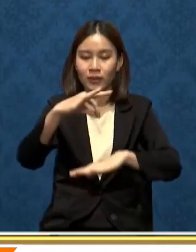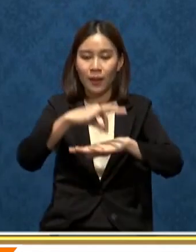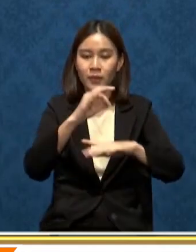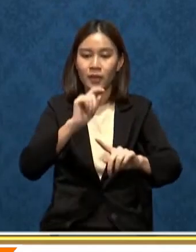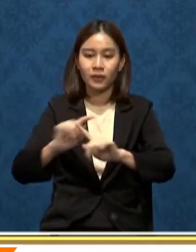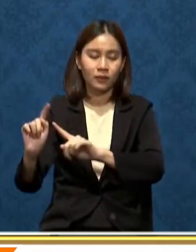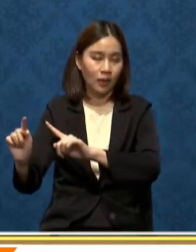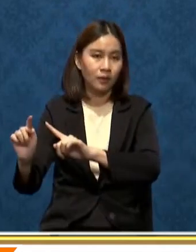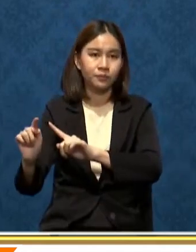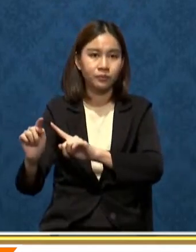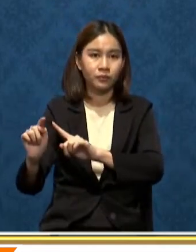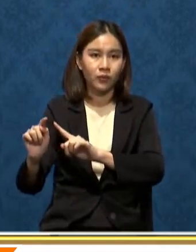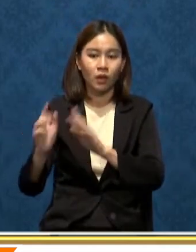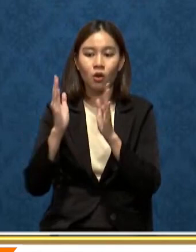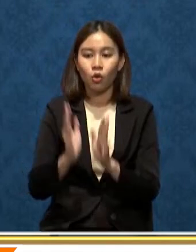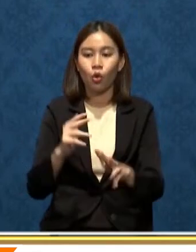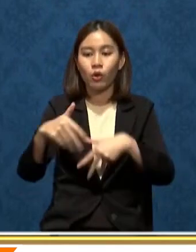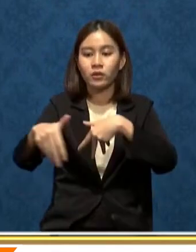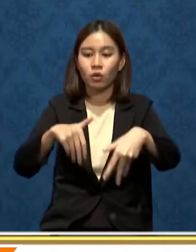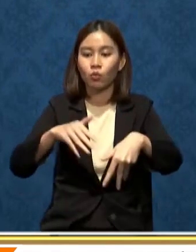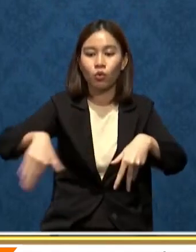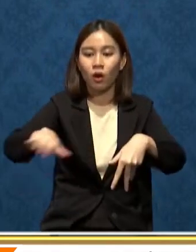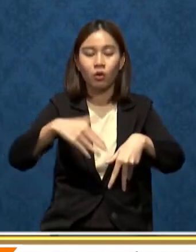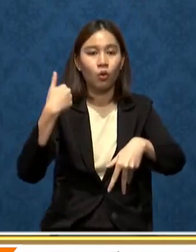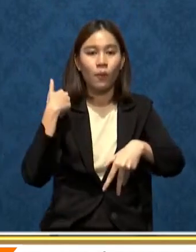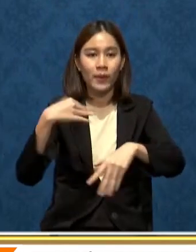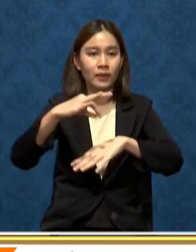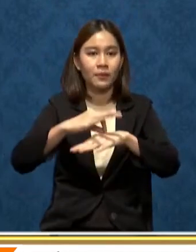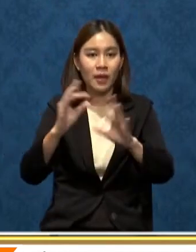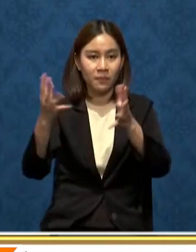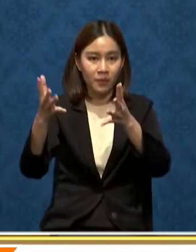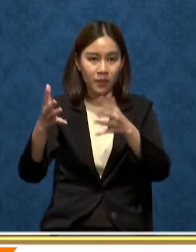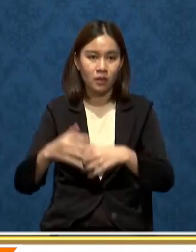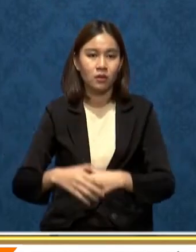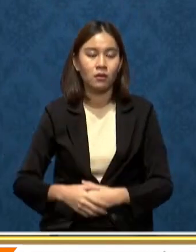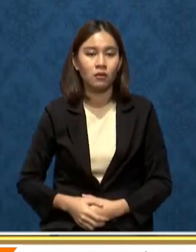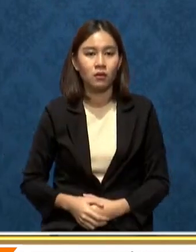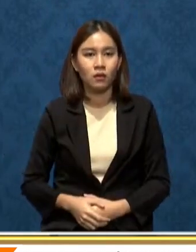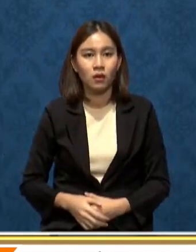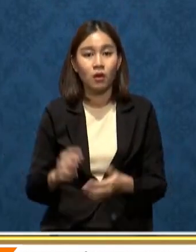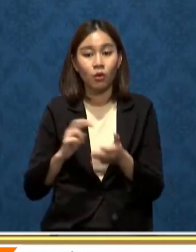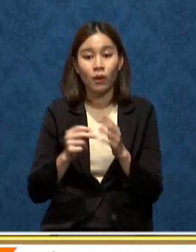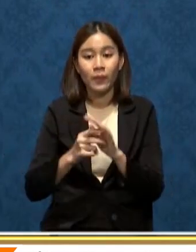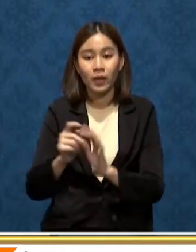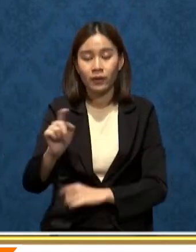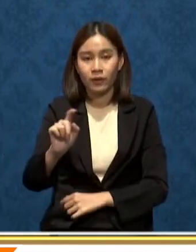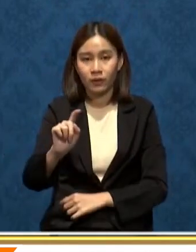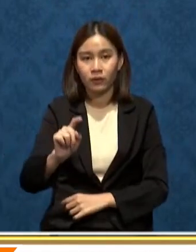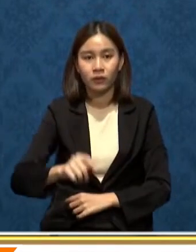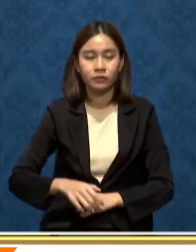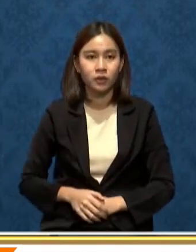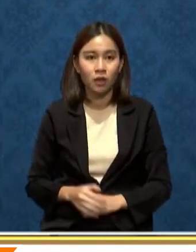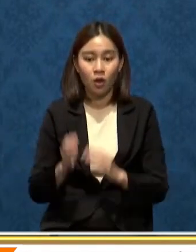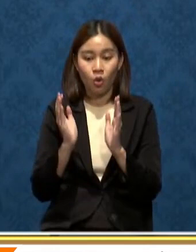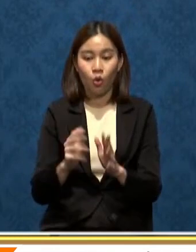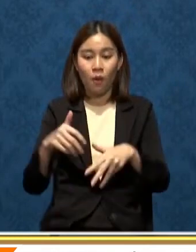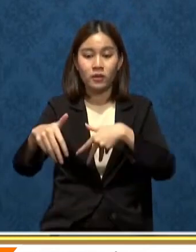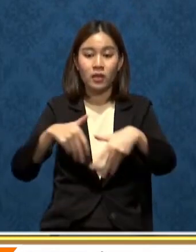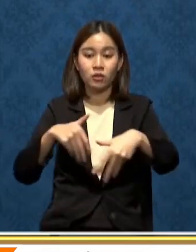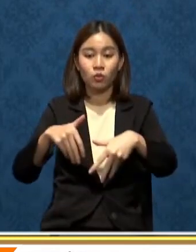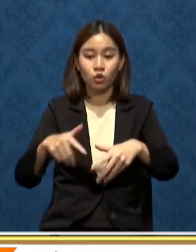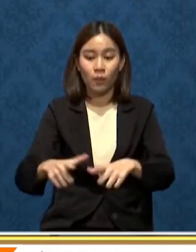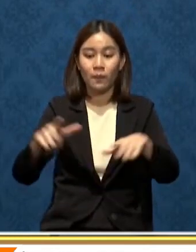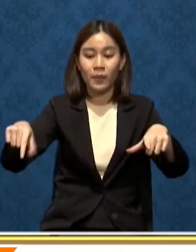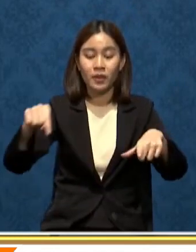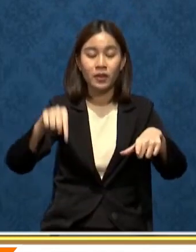ไม่มีสัสวนของคนในพ้ที่ 3 จัหวด EEC เลยสักคนเดียวหมายความว่าคนในพืนที่เหล่านี้